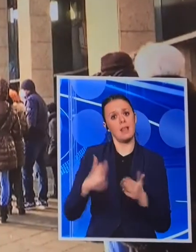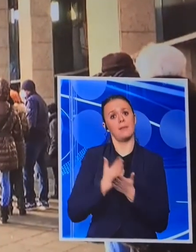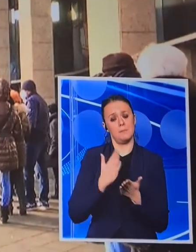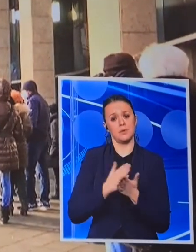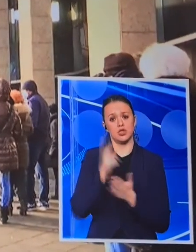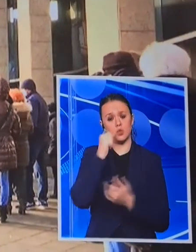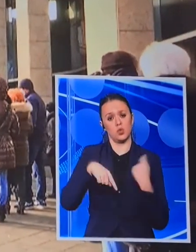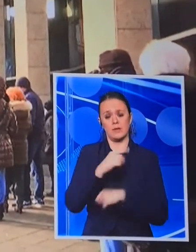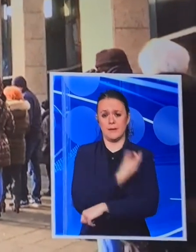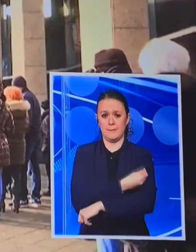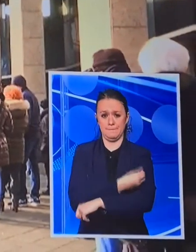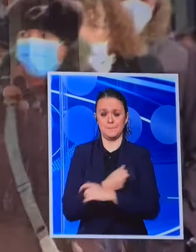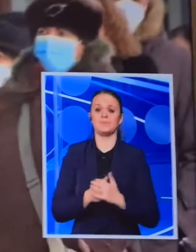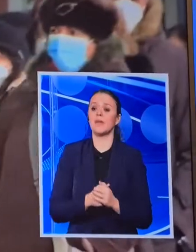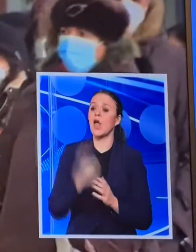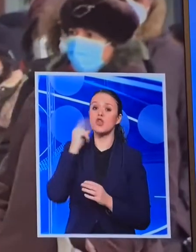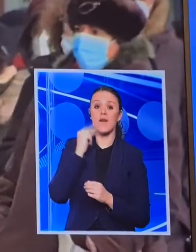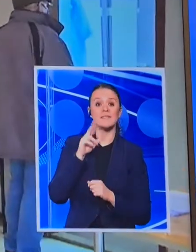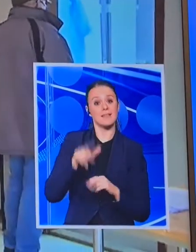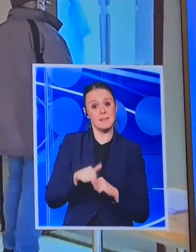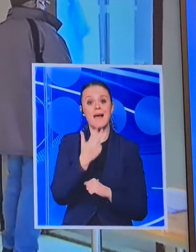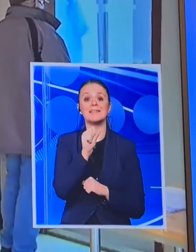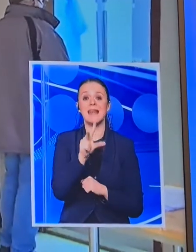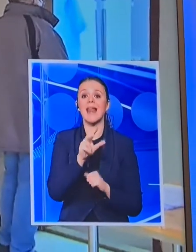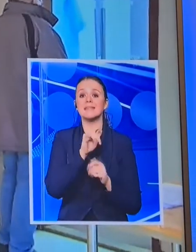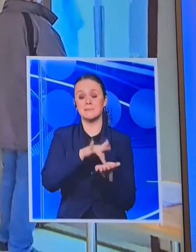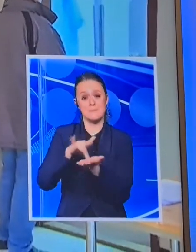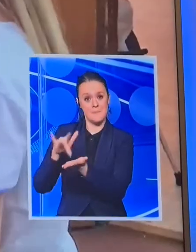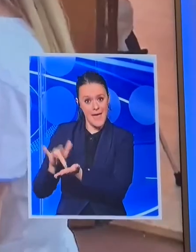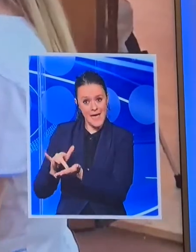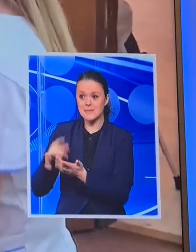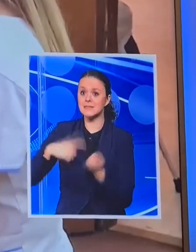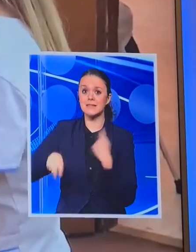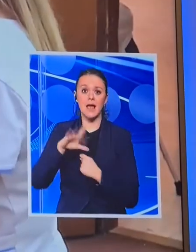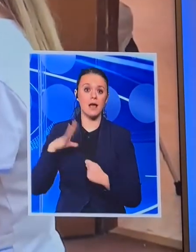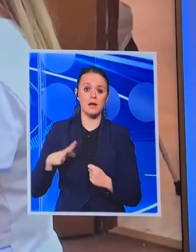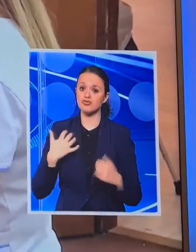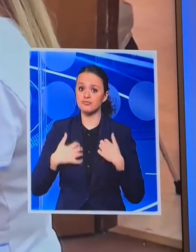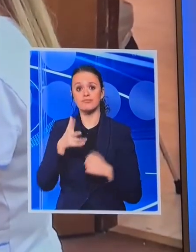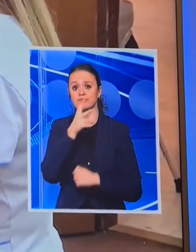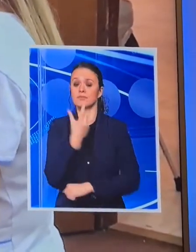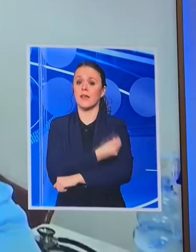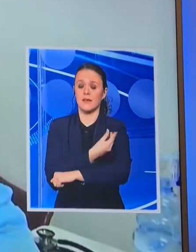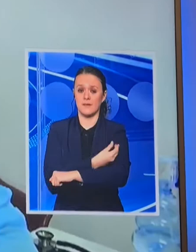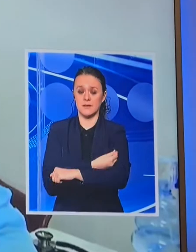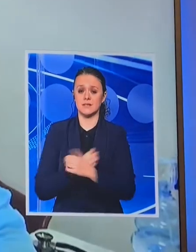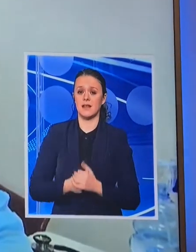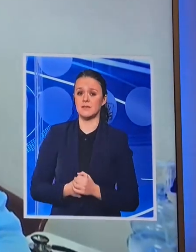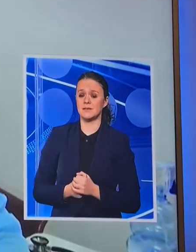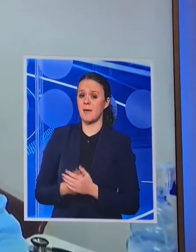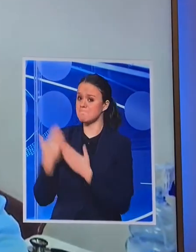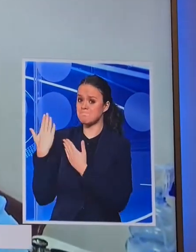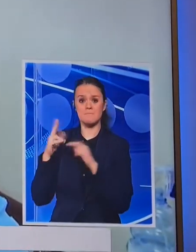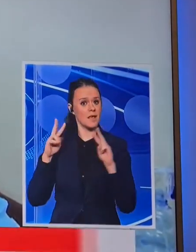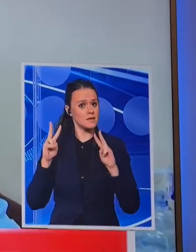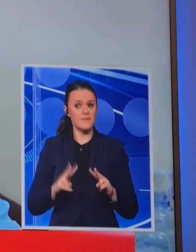na sajmu 13 pozicija za vakcinaciju, a interesovanje za program imunizacije veliko je i širom Srbije. Zaista je veliki odziv i jako